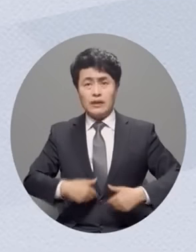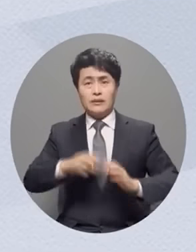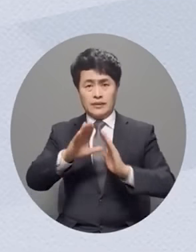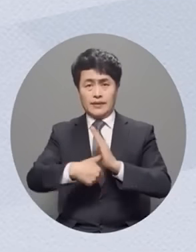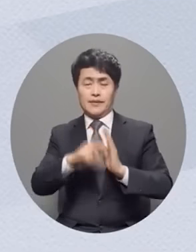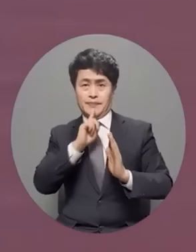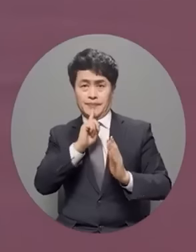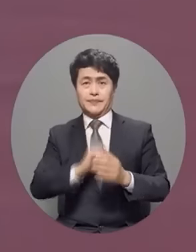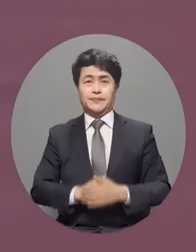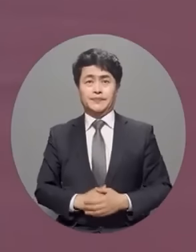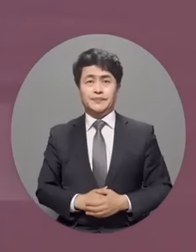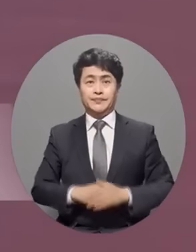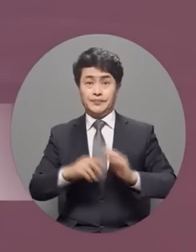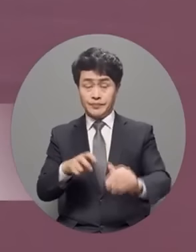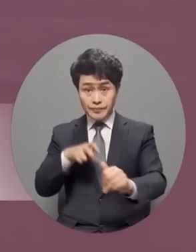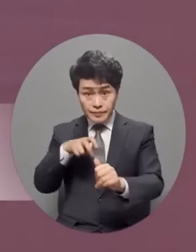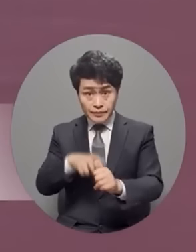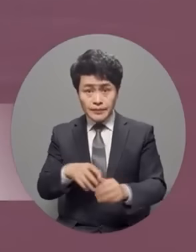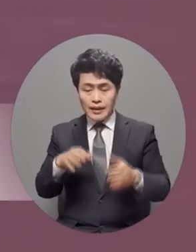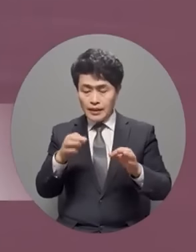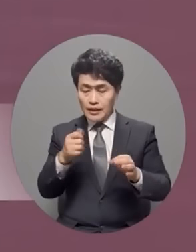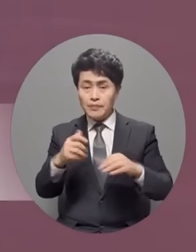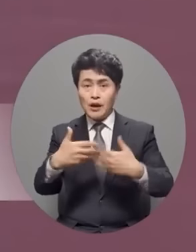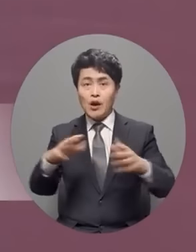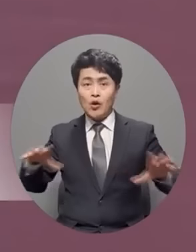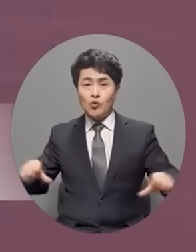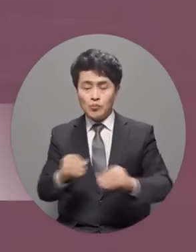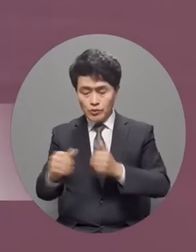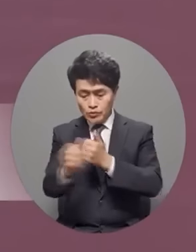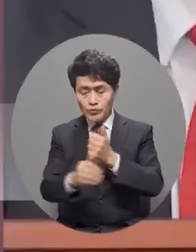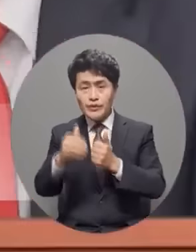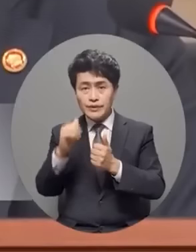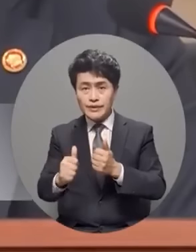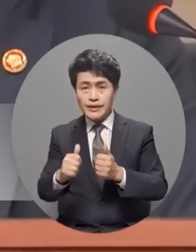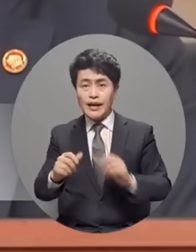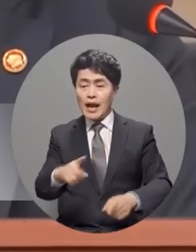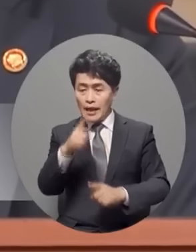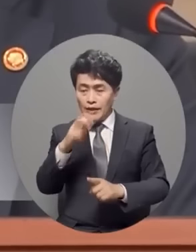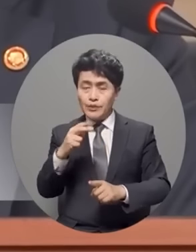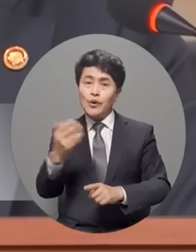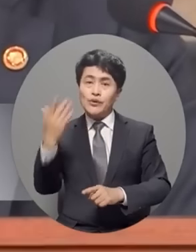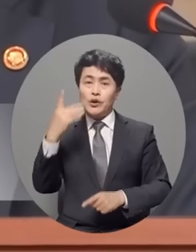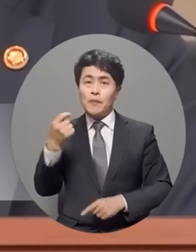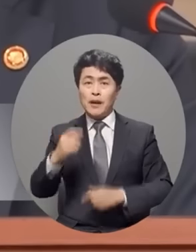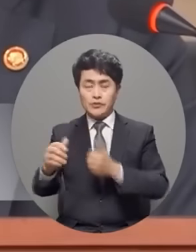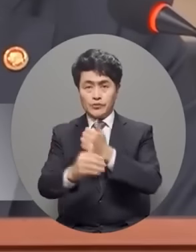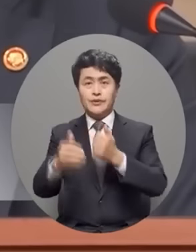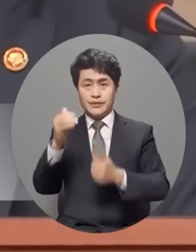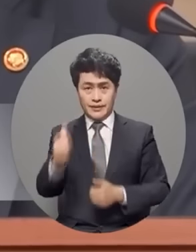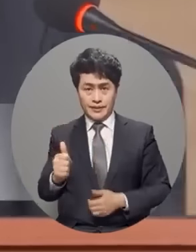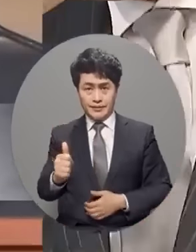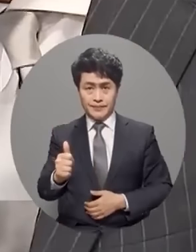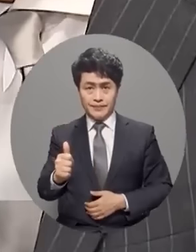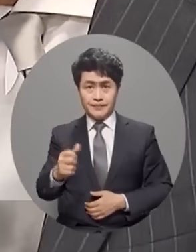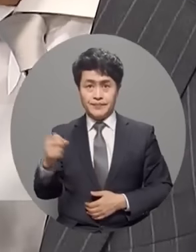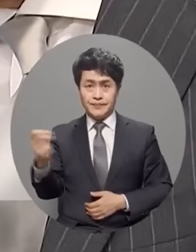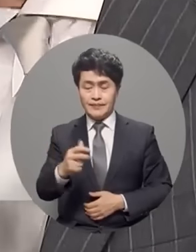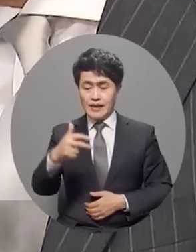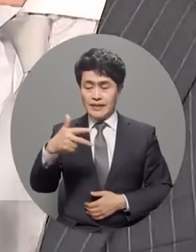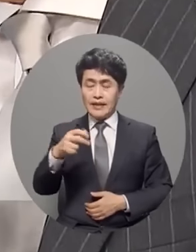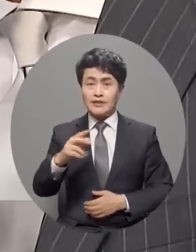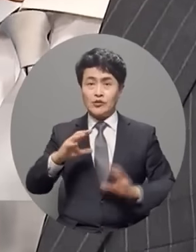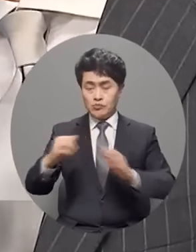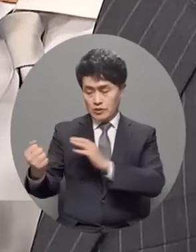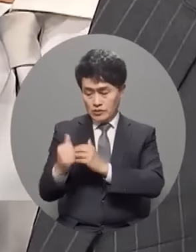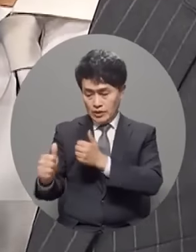말했습니다. 후보군으로 김한길 국민통합위원장과 이동관 전 방송통신위원장, 장재원